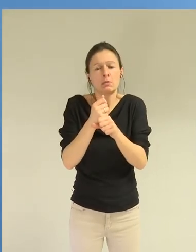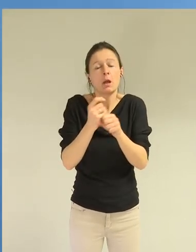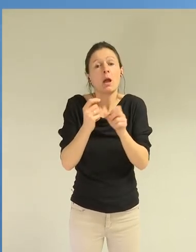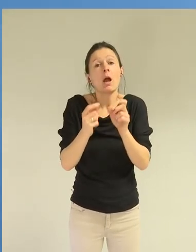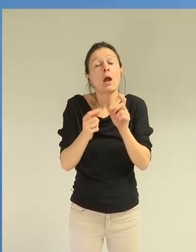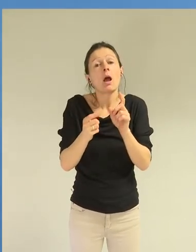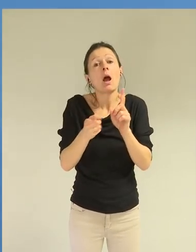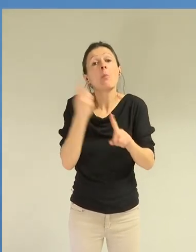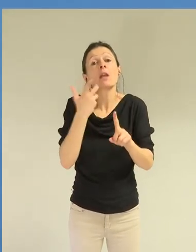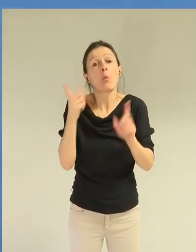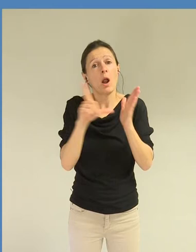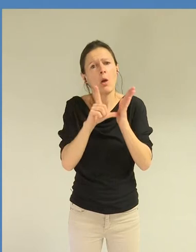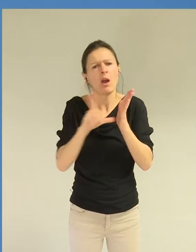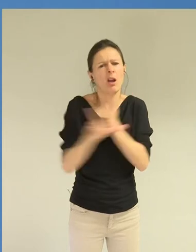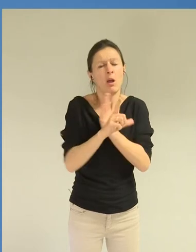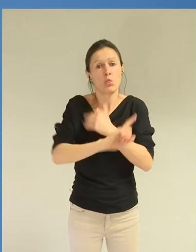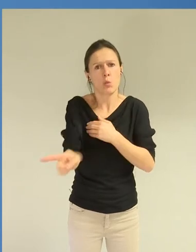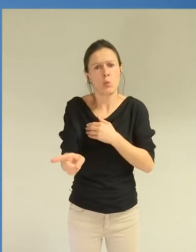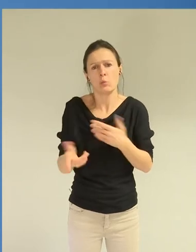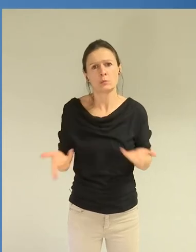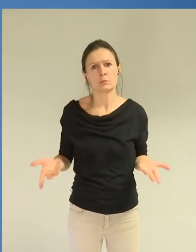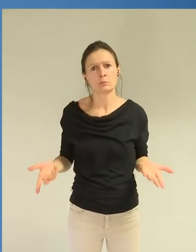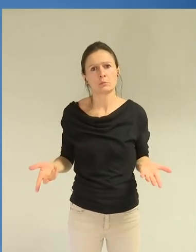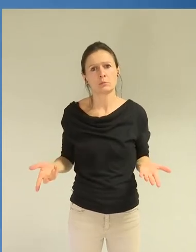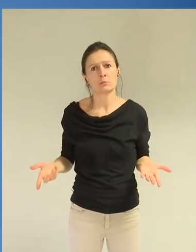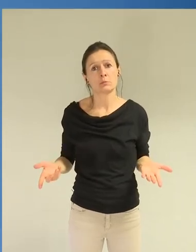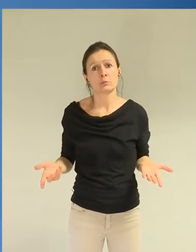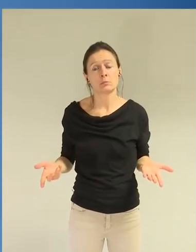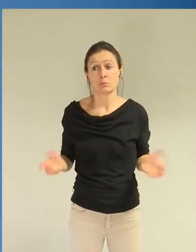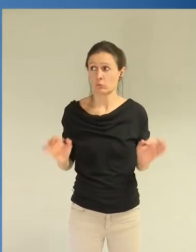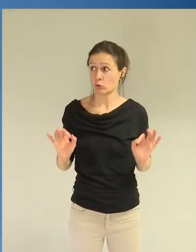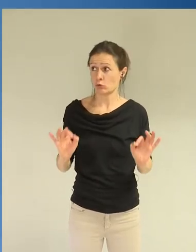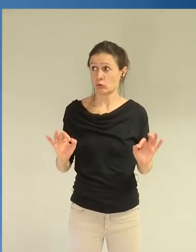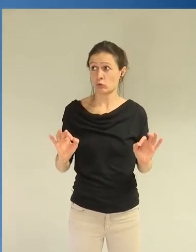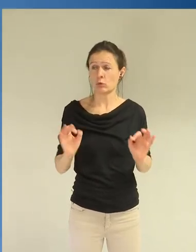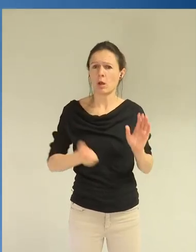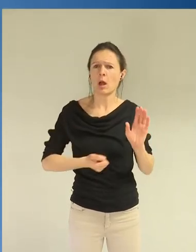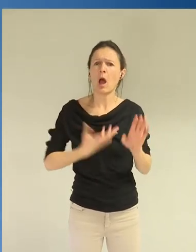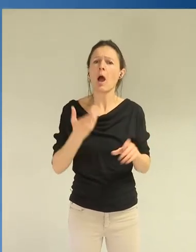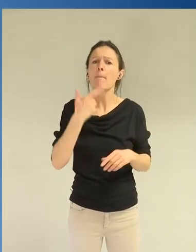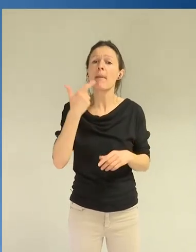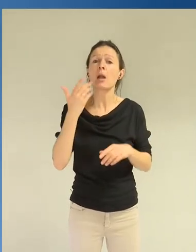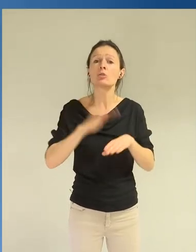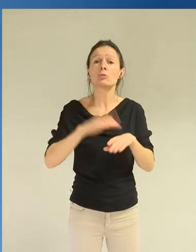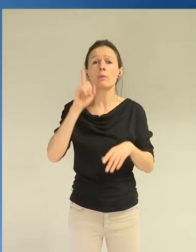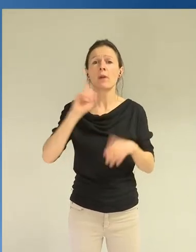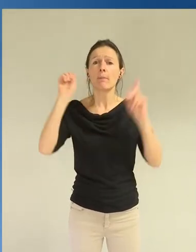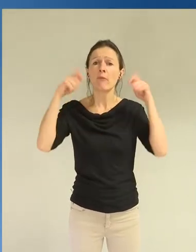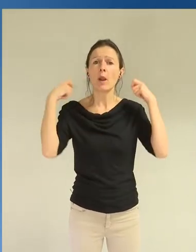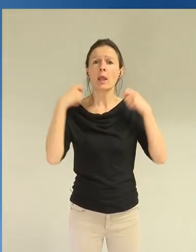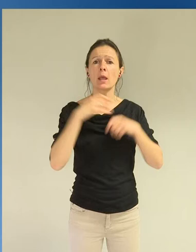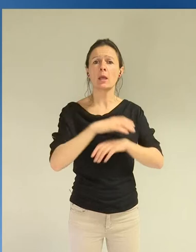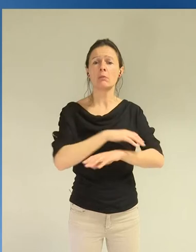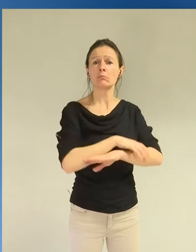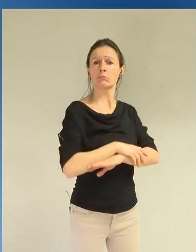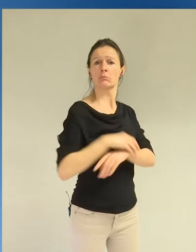la loi il s'attend bien à ce sujet puisque l'oeuvre d'art qui vous intéressent tant a